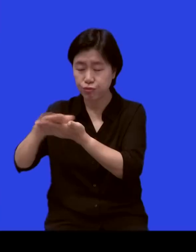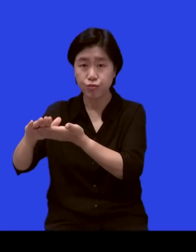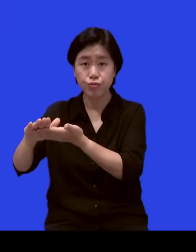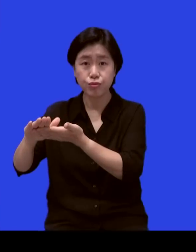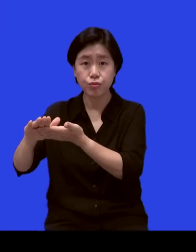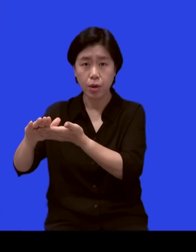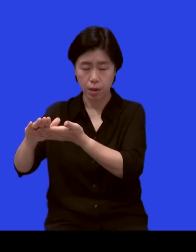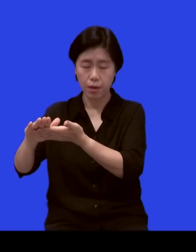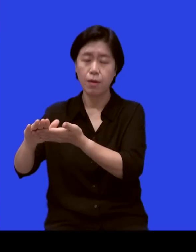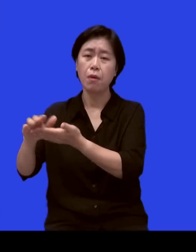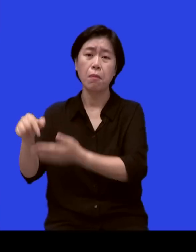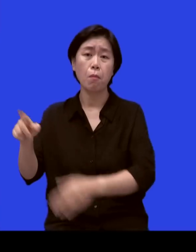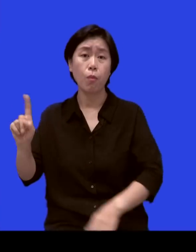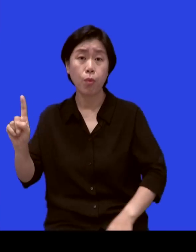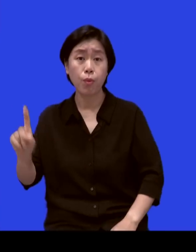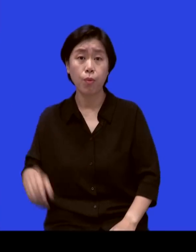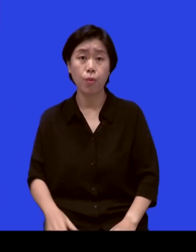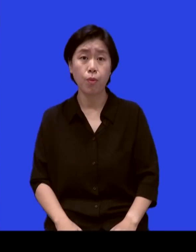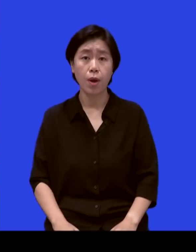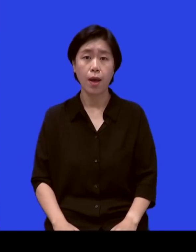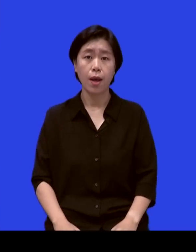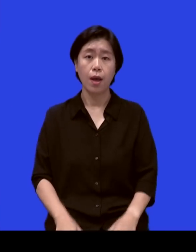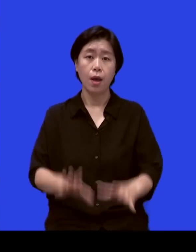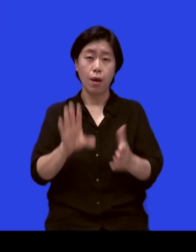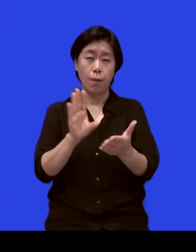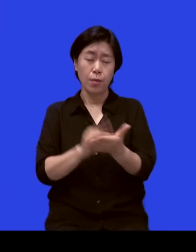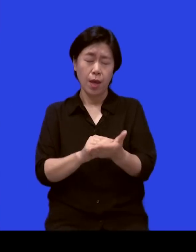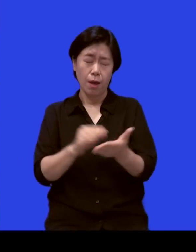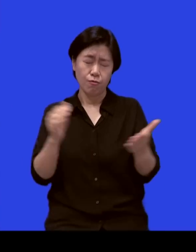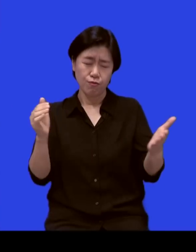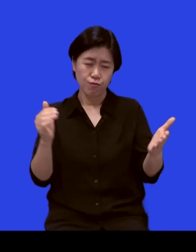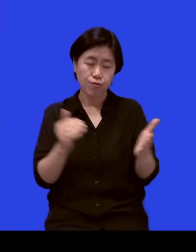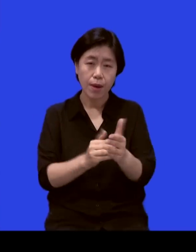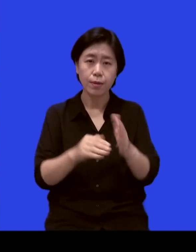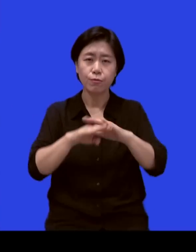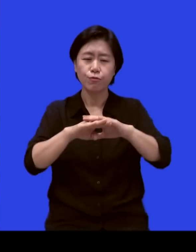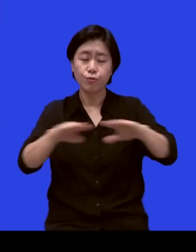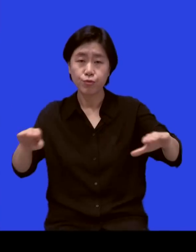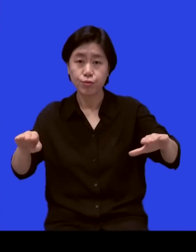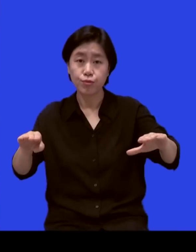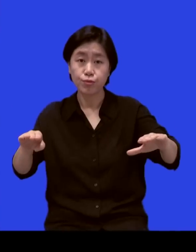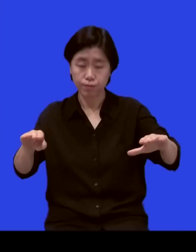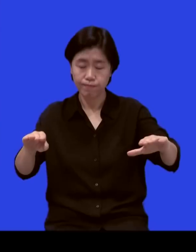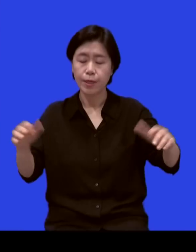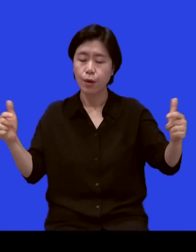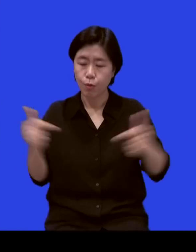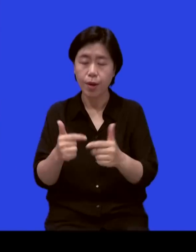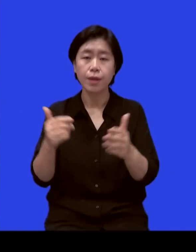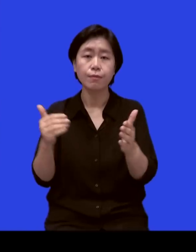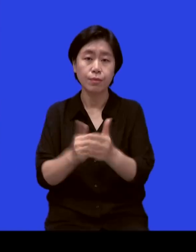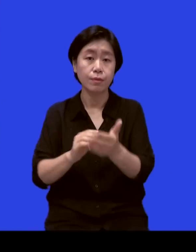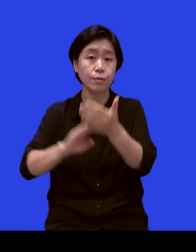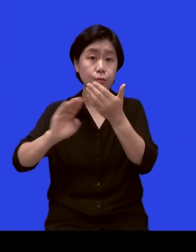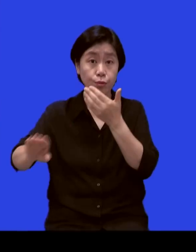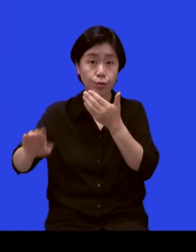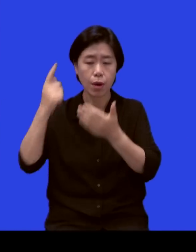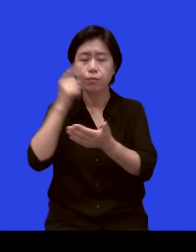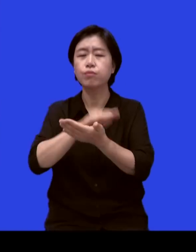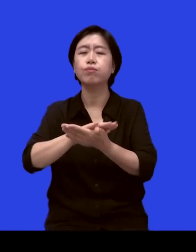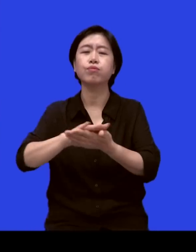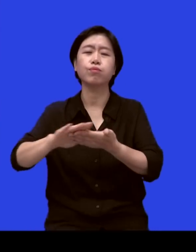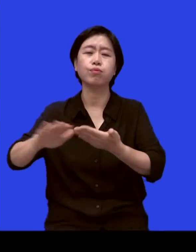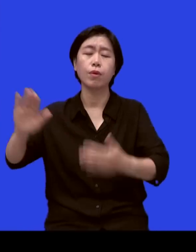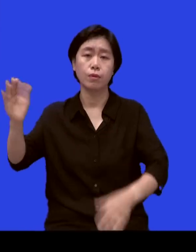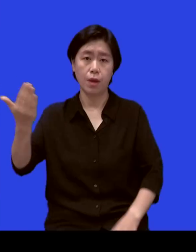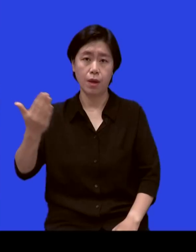했잖아요. 그 만사형통은 일이 벌어졌을 때 나를 하나님께서 치유하신 후에 비로소 만사형통이라는 그 간증이 나올